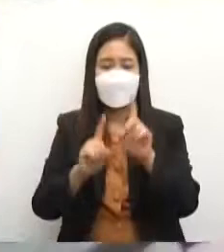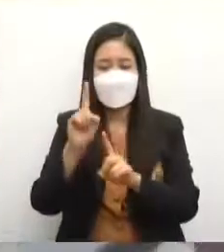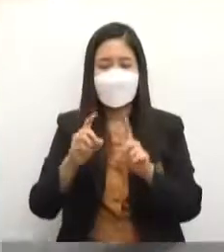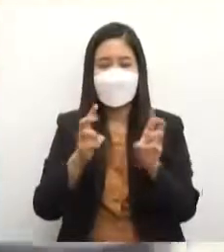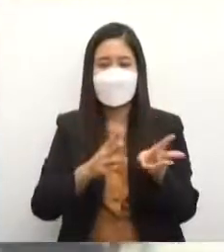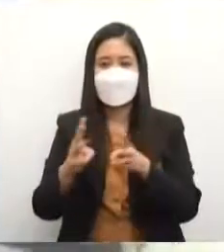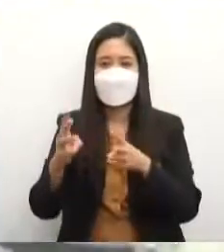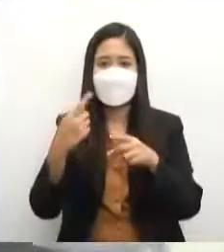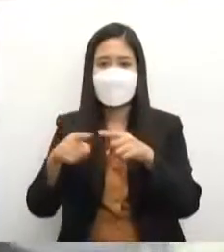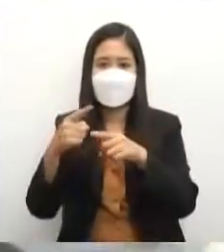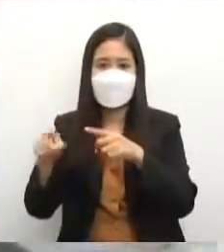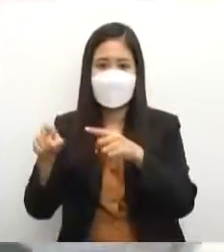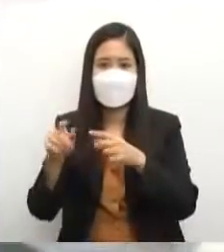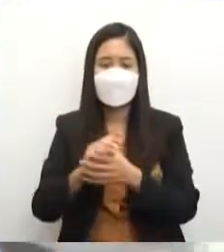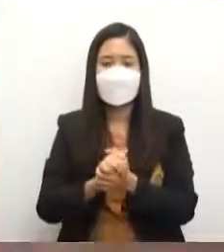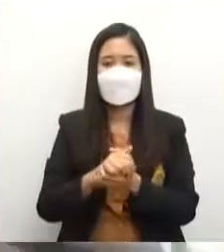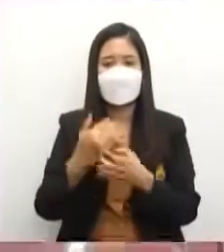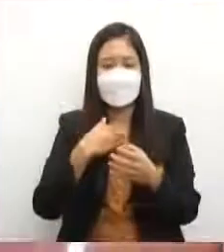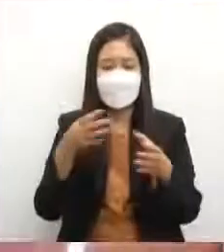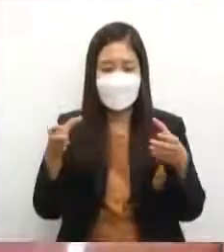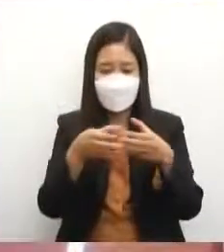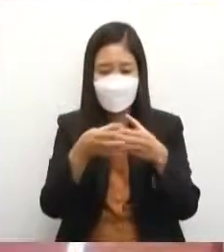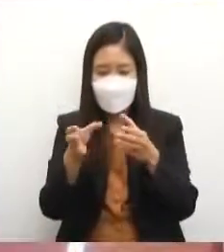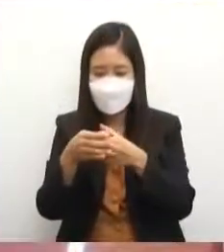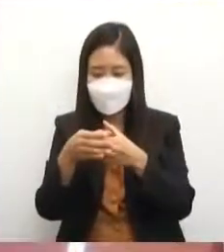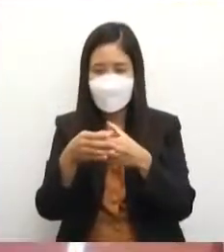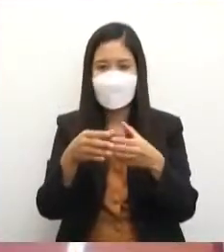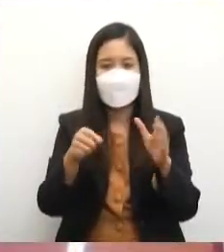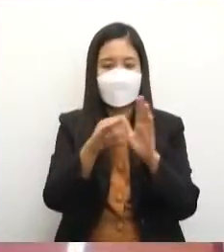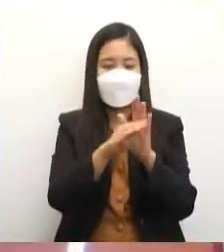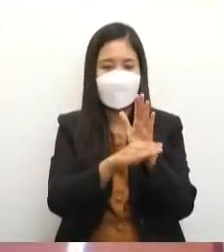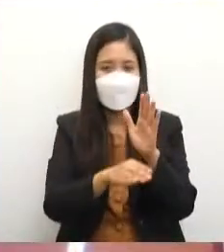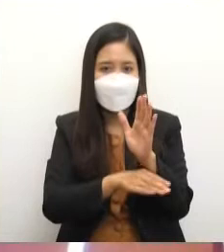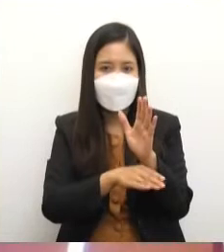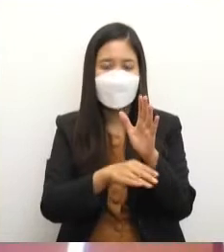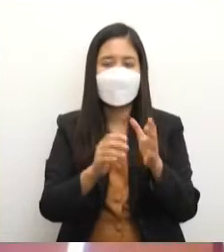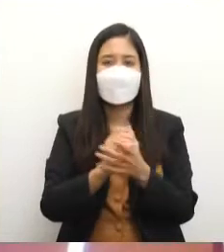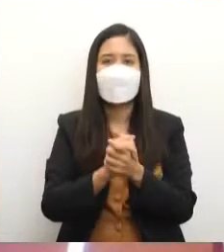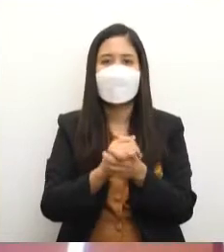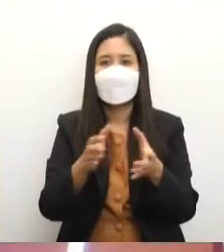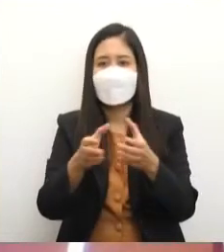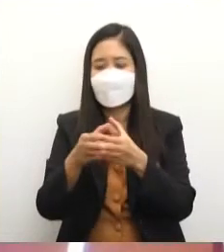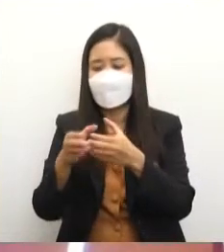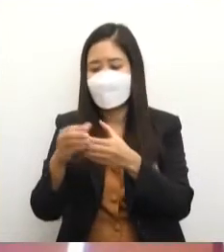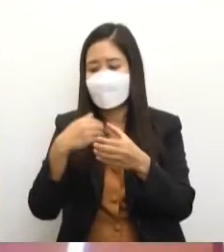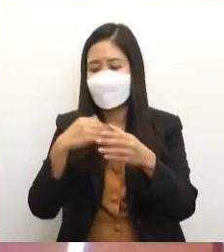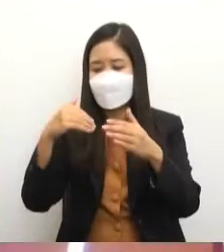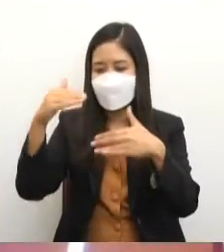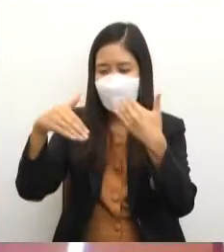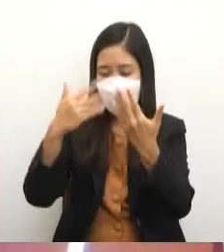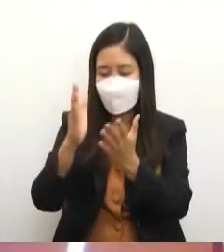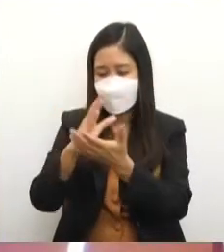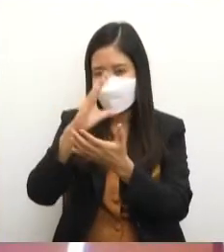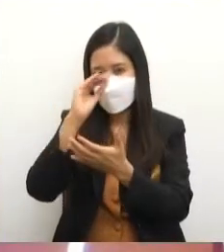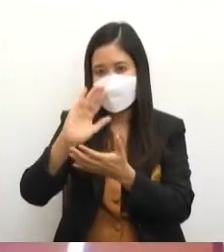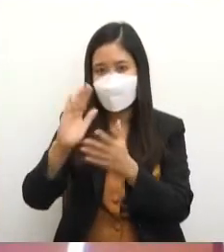นะคะทั้งการประเมินจากชิ้นงานประเมินกระบวนการนะคะประเมินพัฒนาการทางการเรียนของนักเรียนแล้วก็